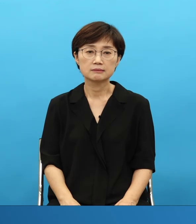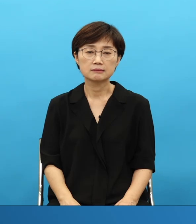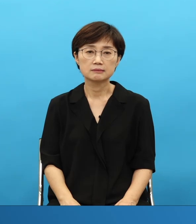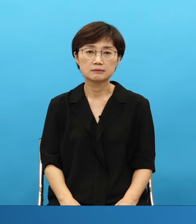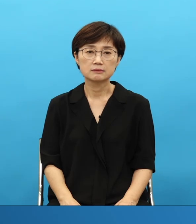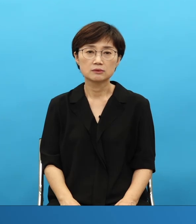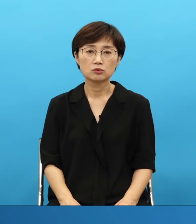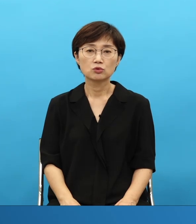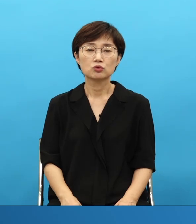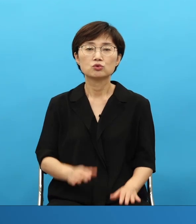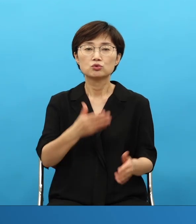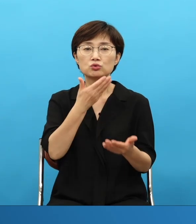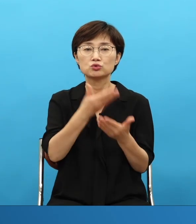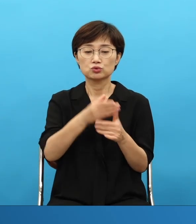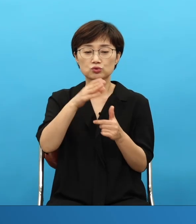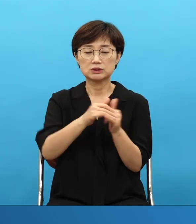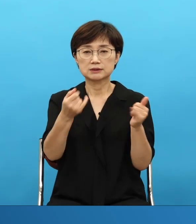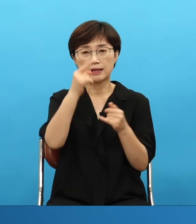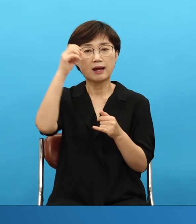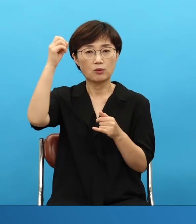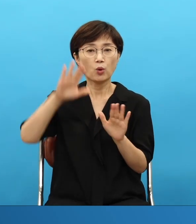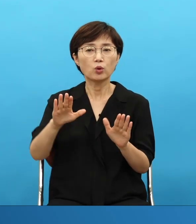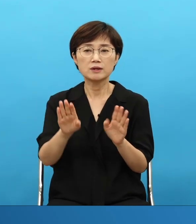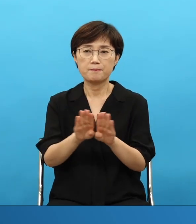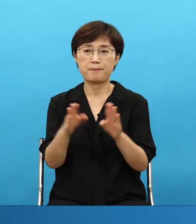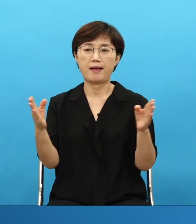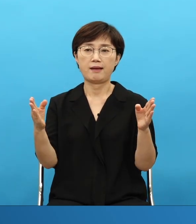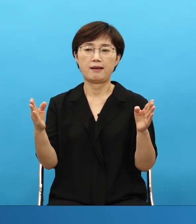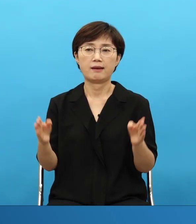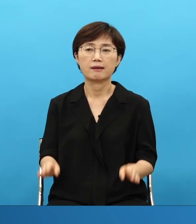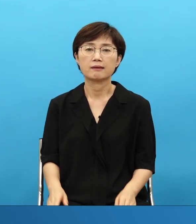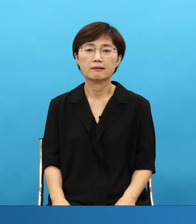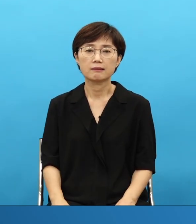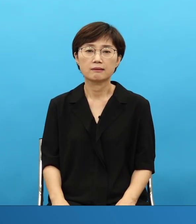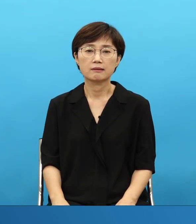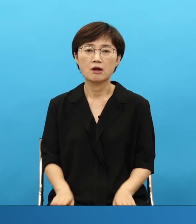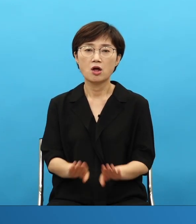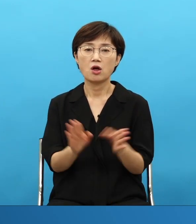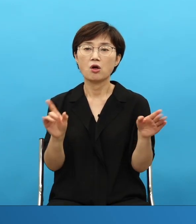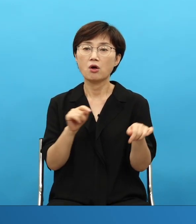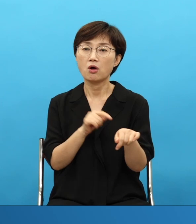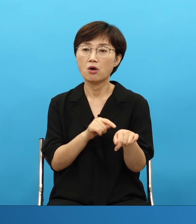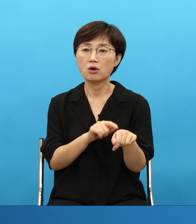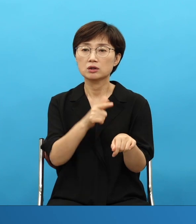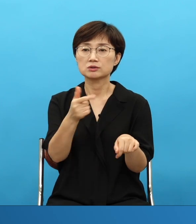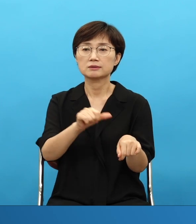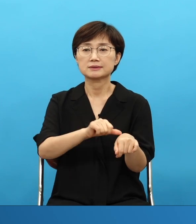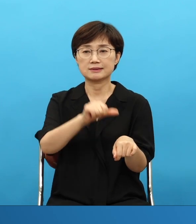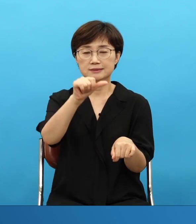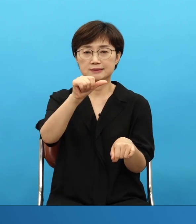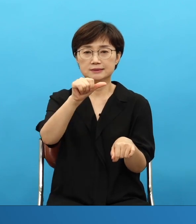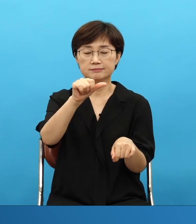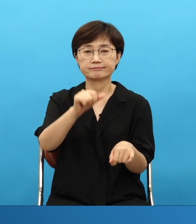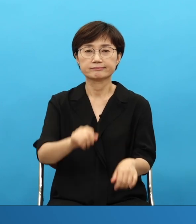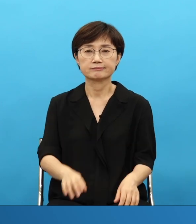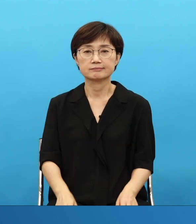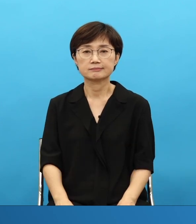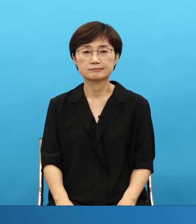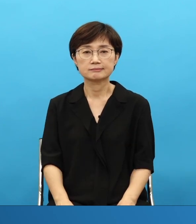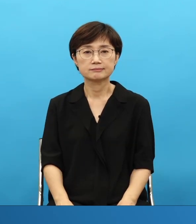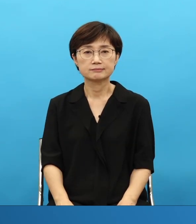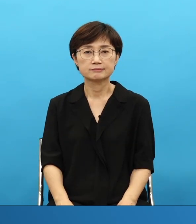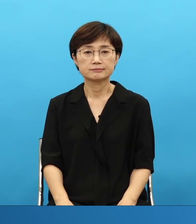2024 가을학기 중직자 대학원이 오늘 개강합니다. 개강 예배는 오늘 오후 5시 RUTC TV에서